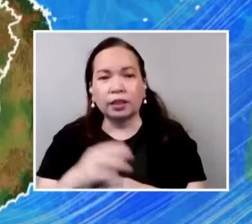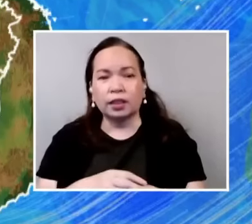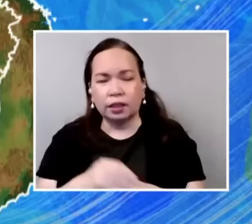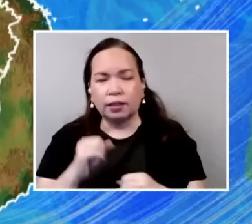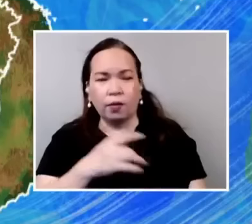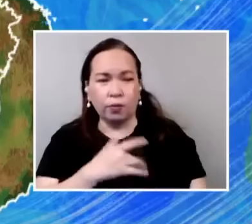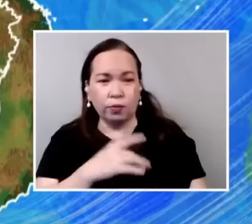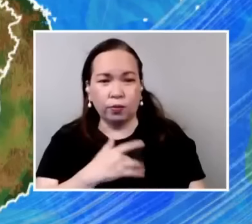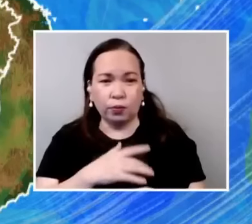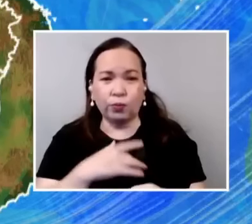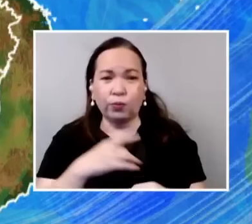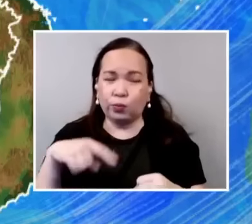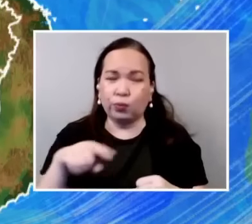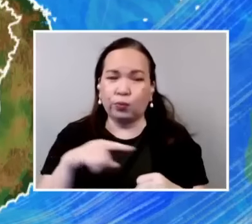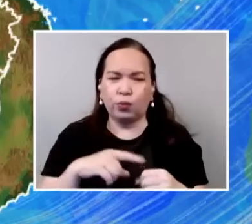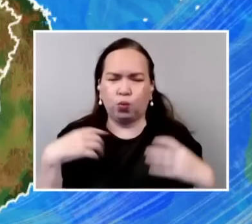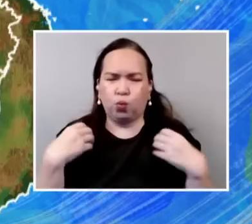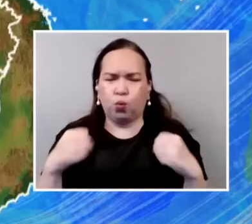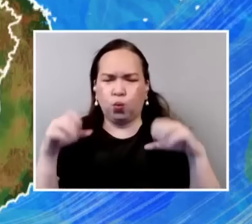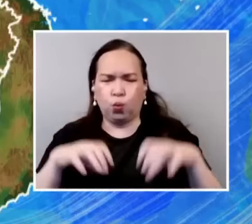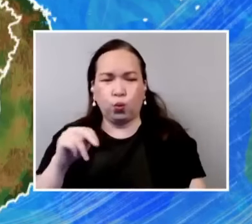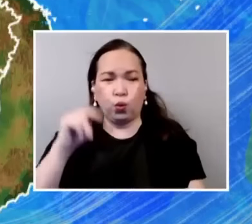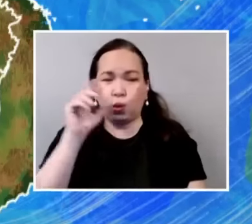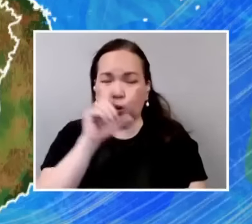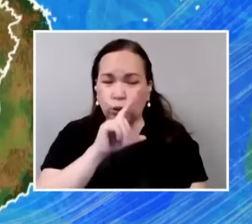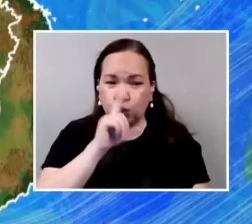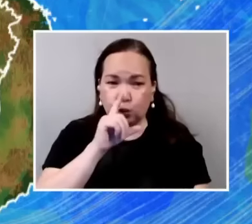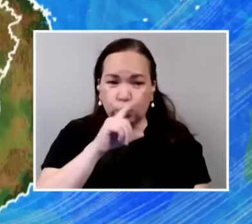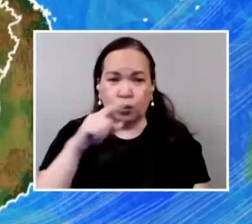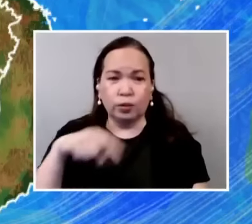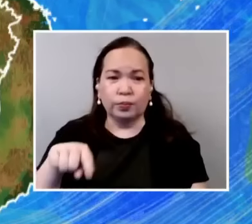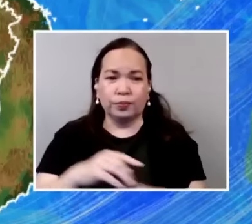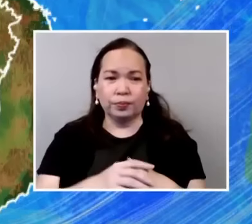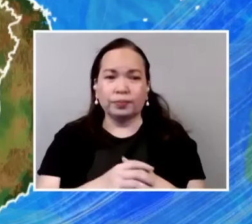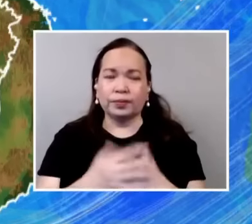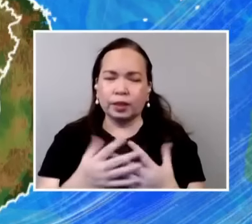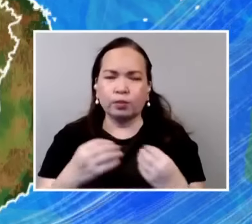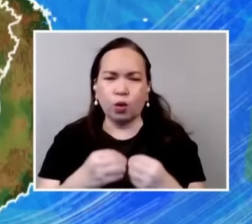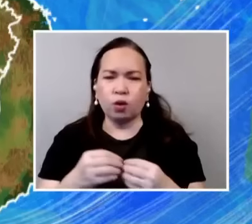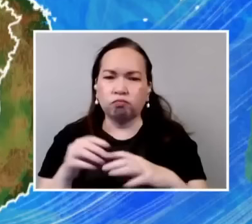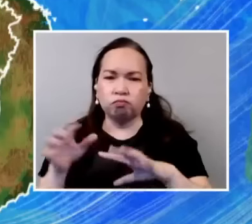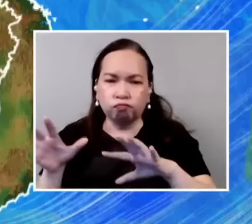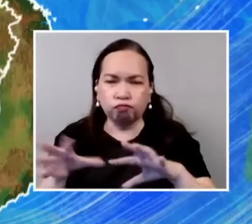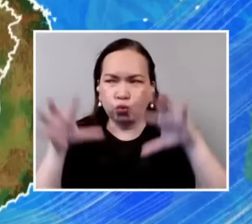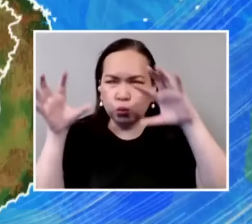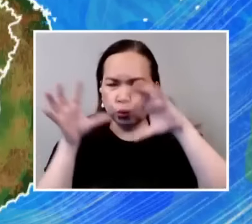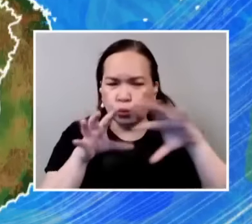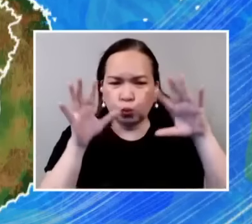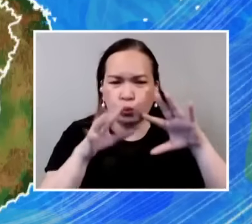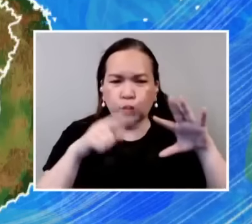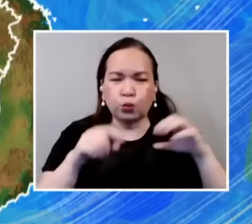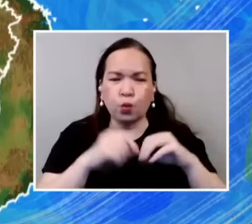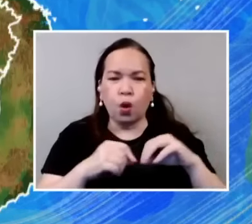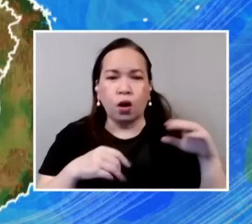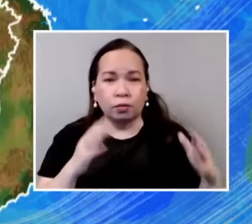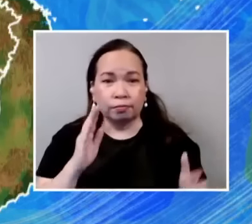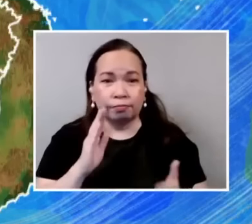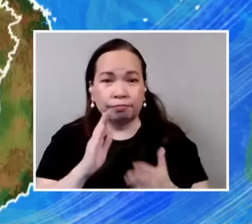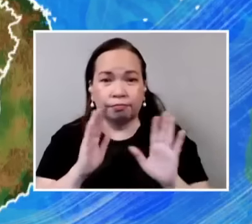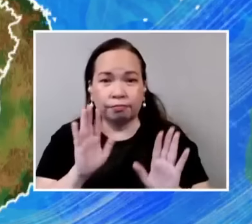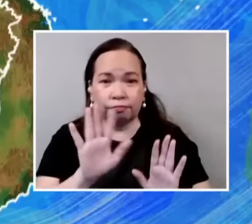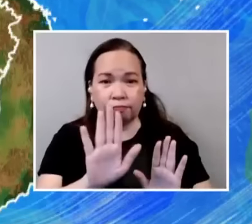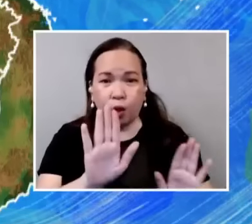na bugso ng hangin sa Northern Luzon na paghahandaan nating mga kapamilya dyan. At patuloy pong hihila rin ang bagyo ng habagat na magpapaulan po